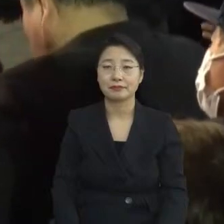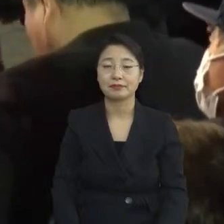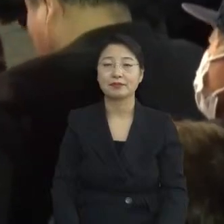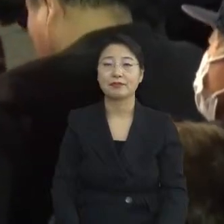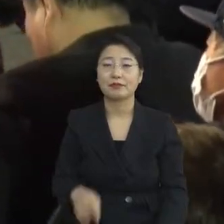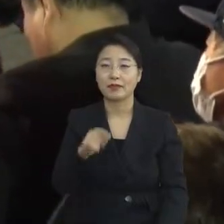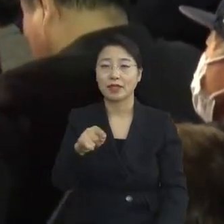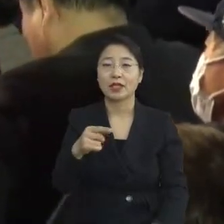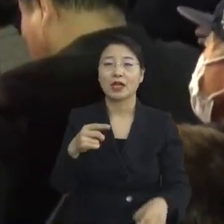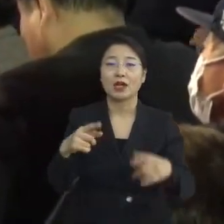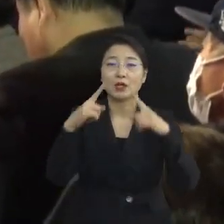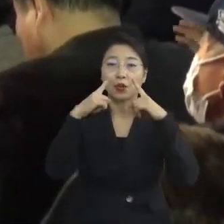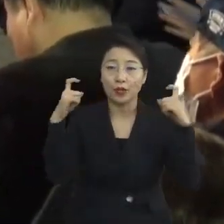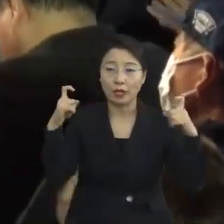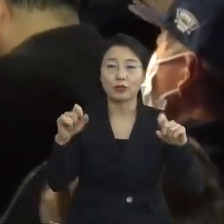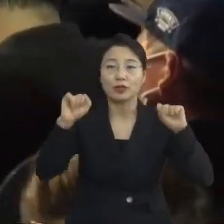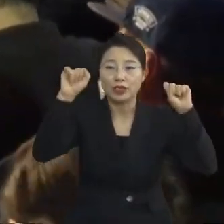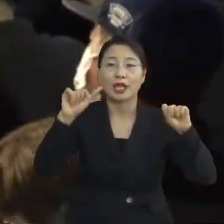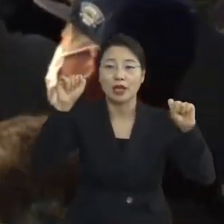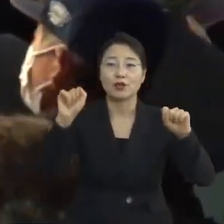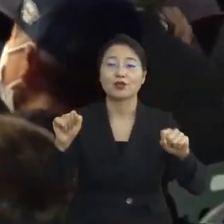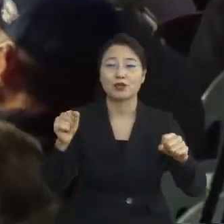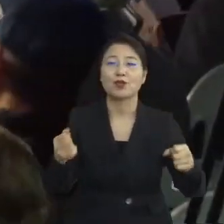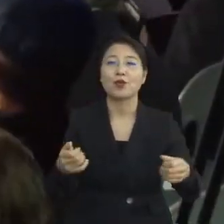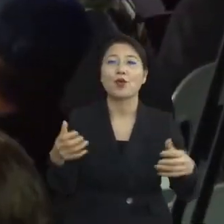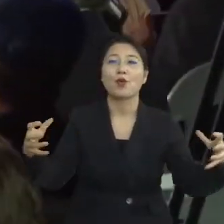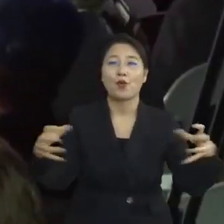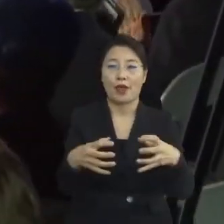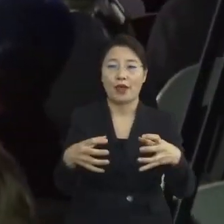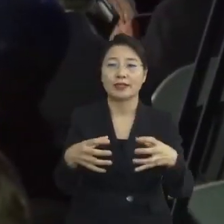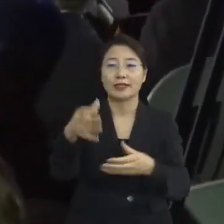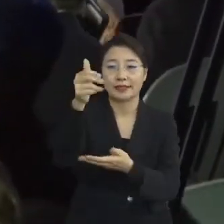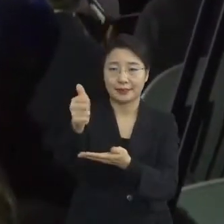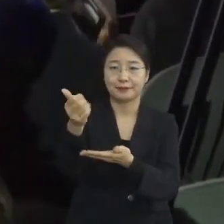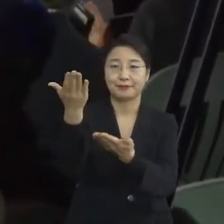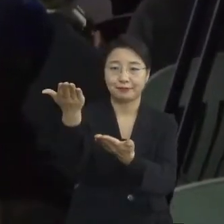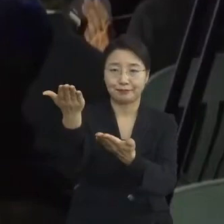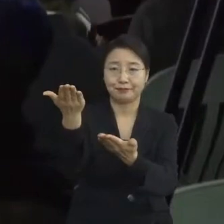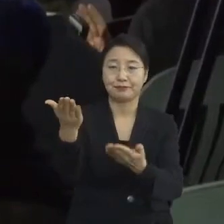동대문구 체육회 유관호 회장님 참석하셨습니다.